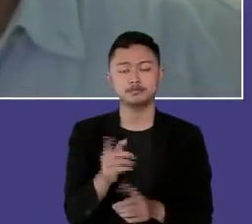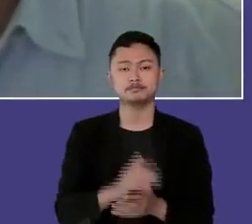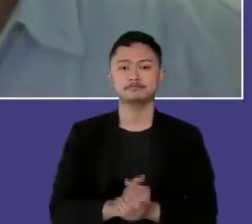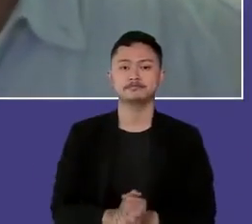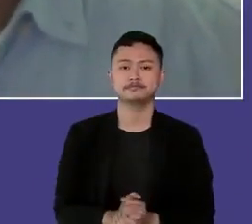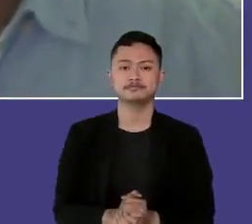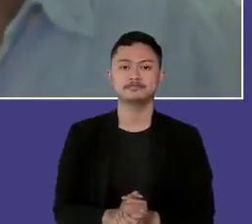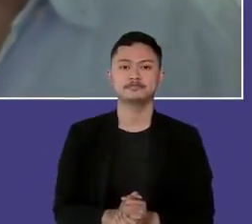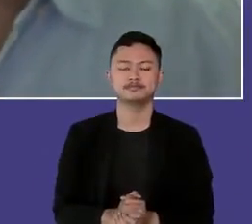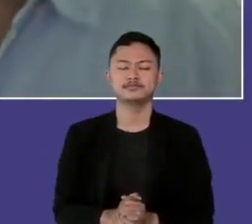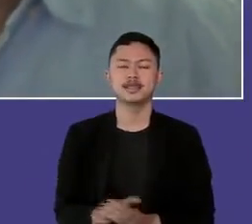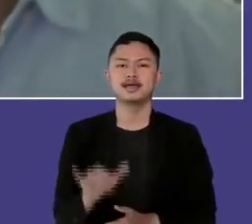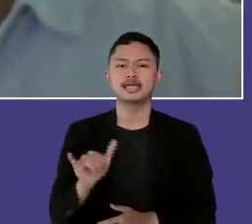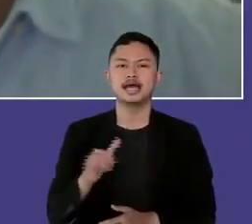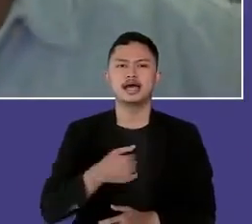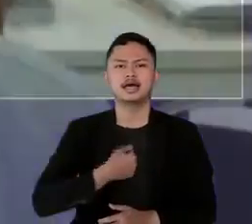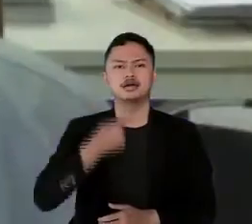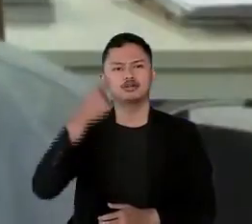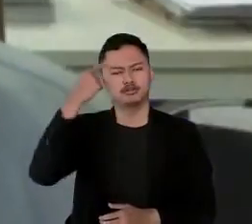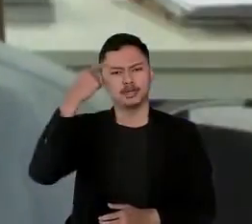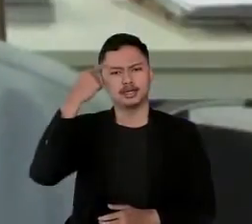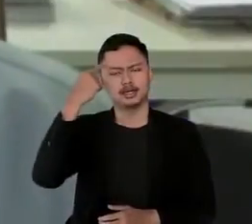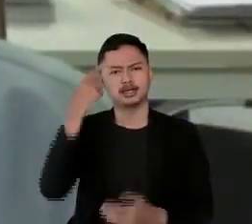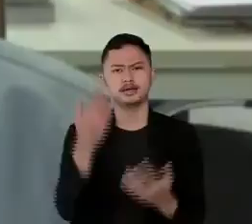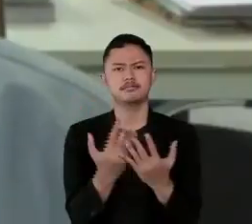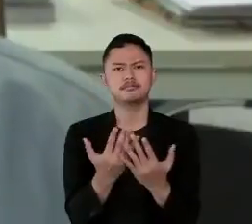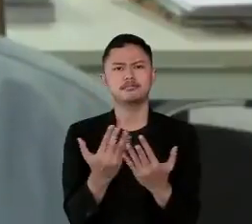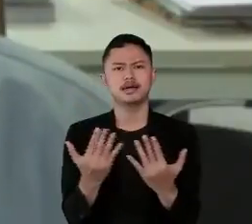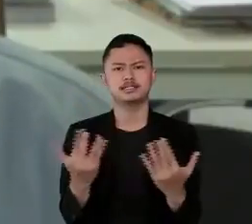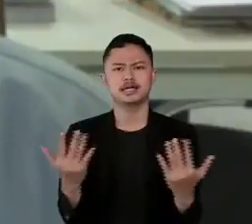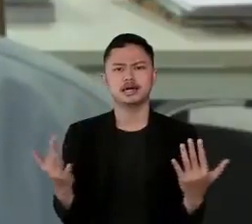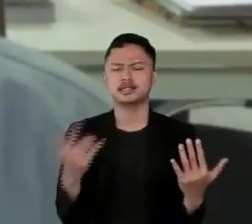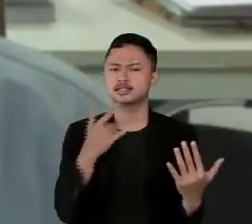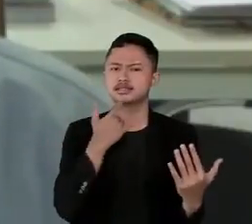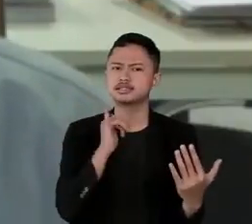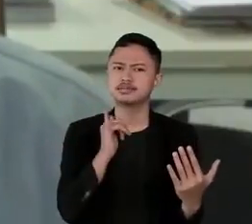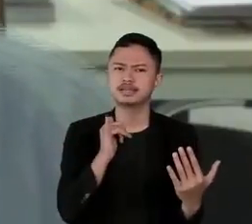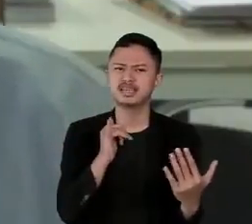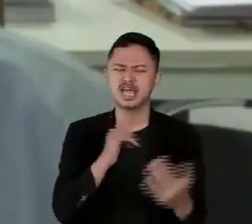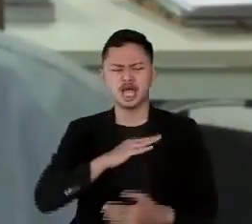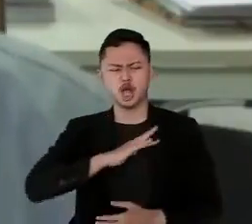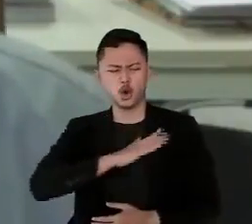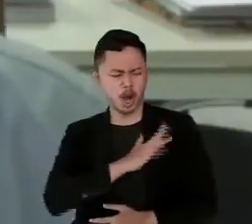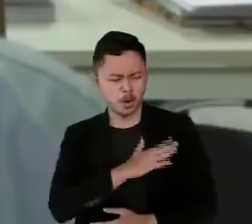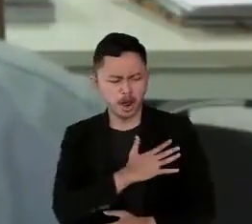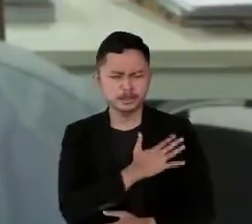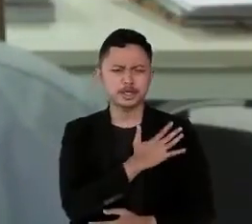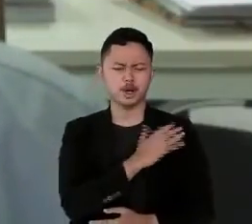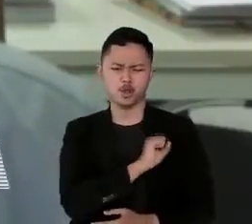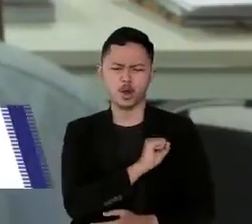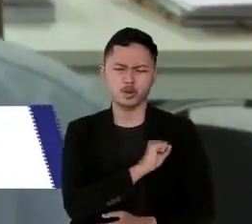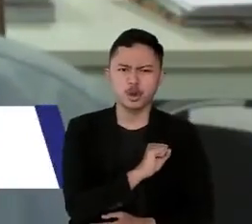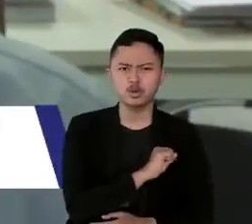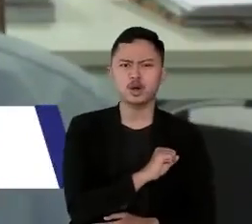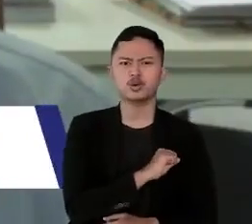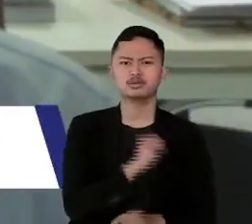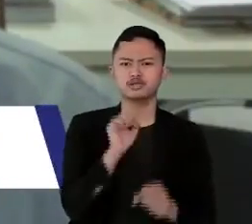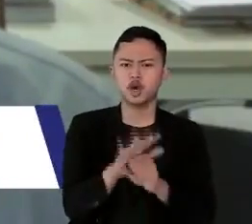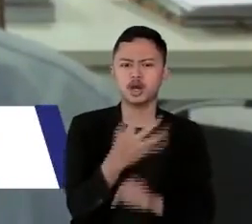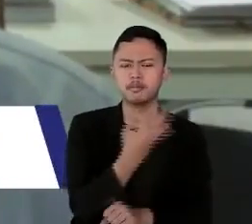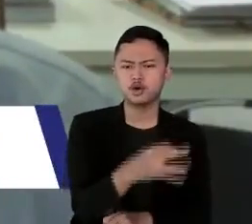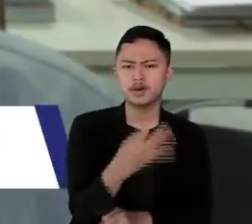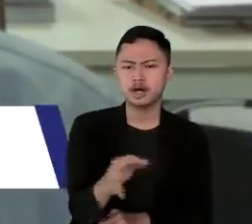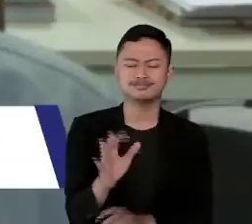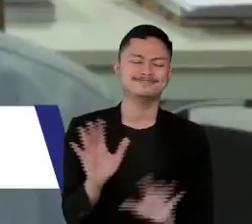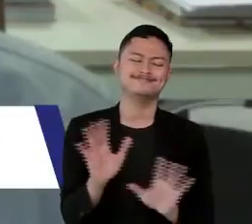ya Saya kira tidak perlu harus menolak dengan variant variant ini